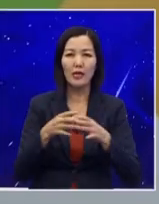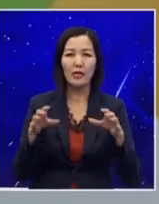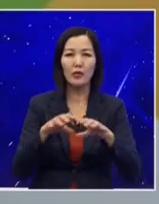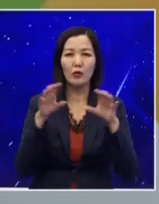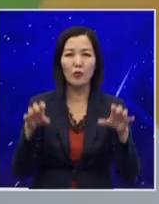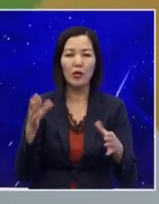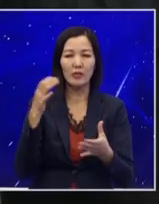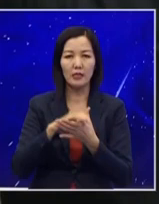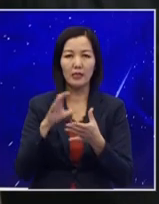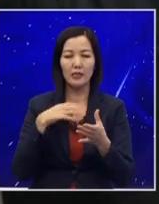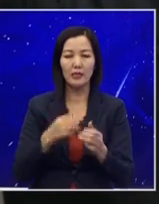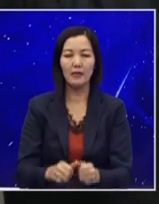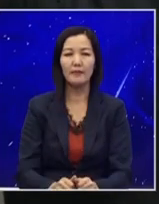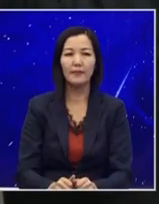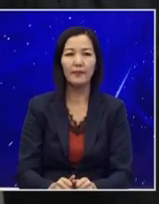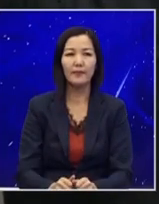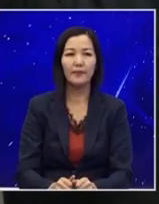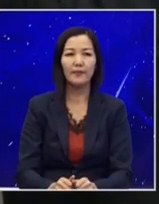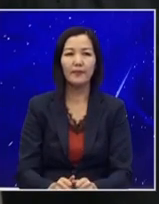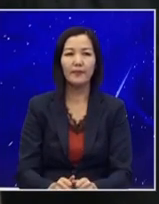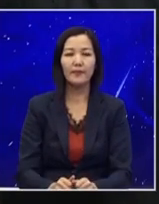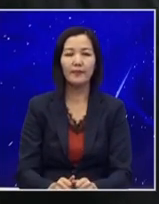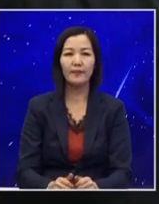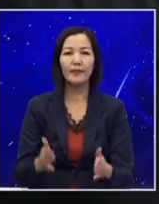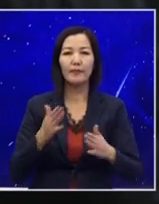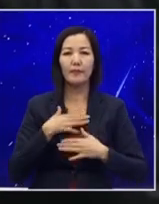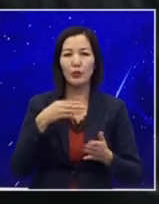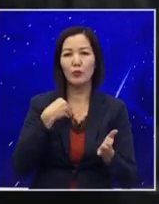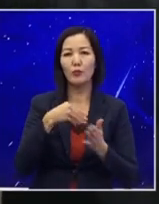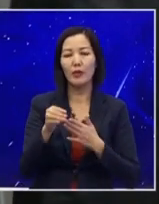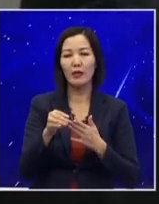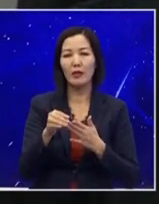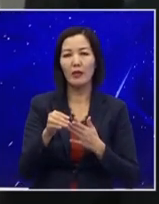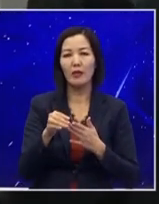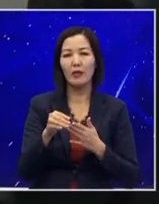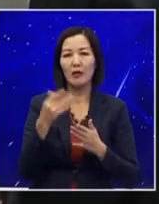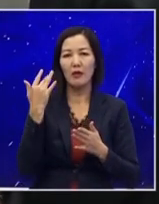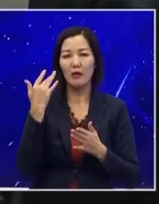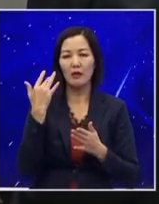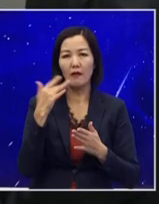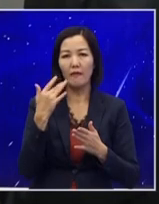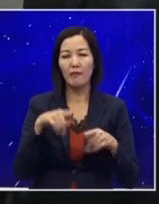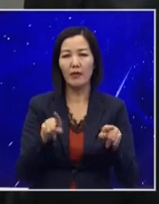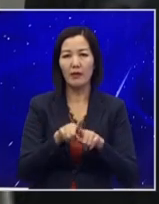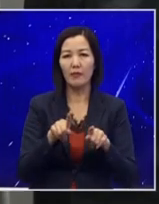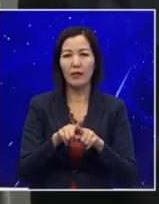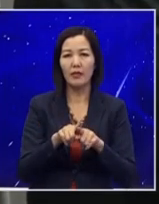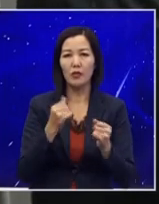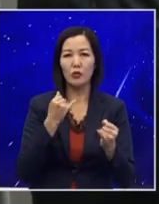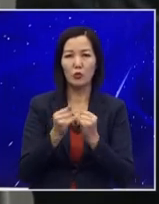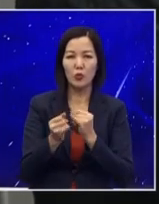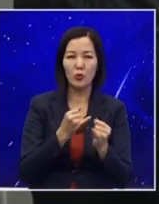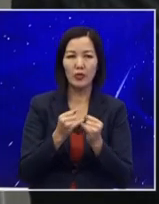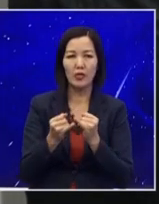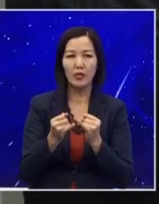төрағасына таныстырды. Мы купили как в Америке вот эти супер современные, красивые, желтые, чтобы